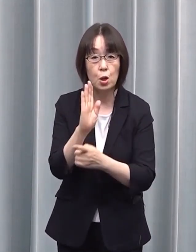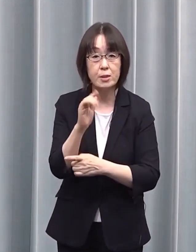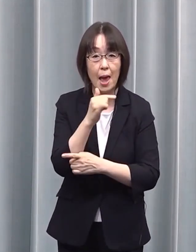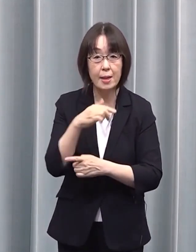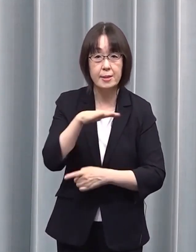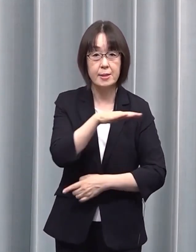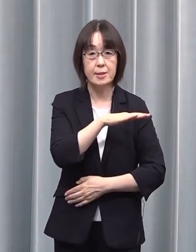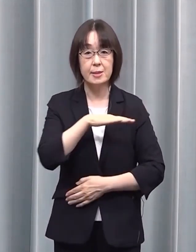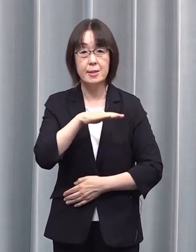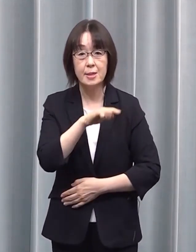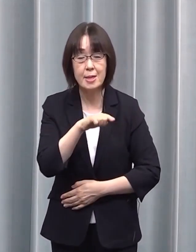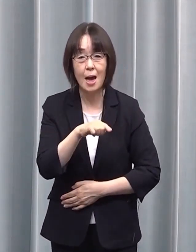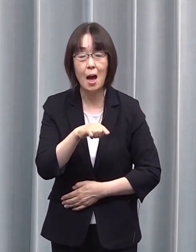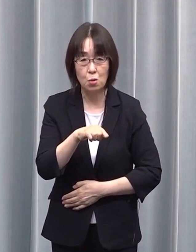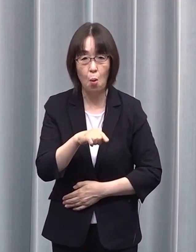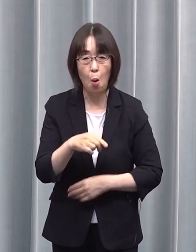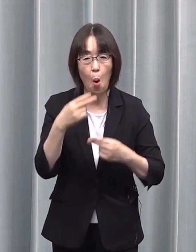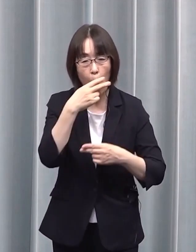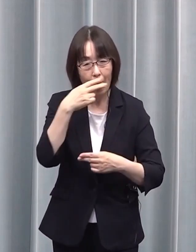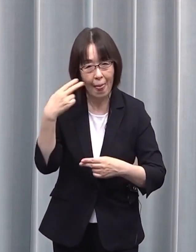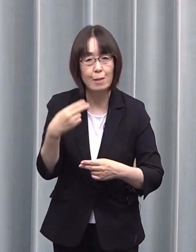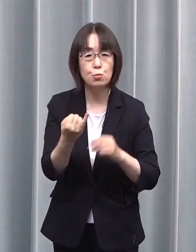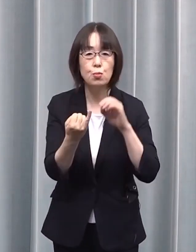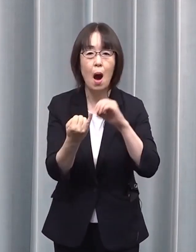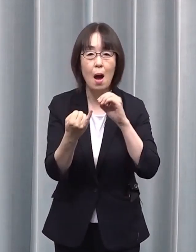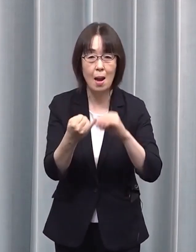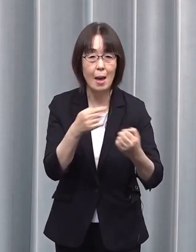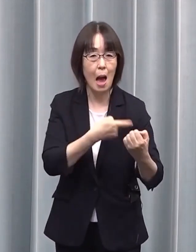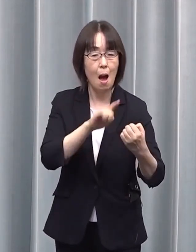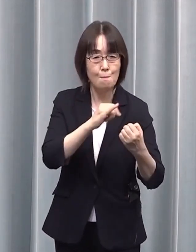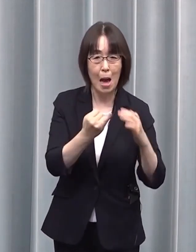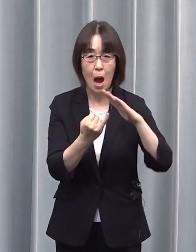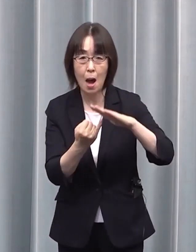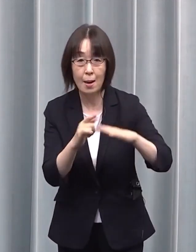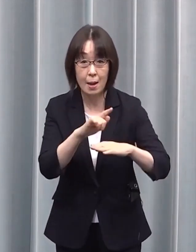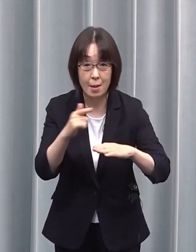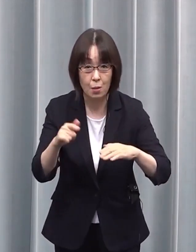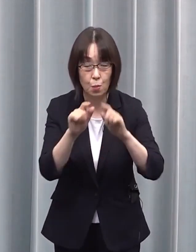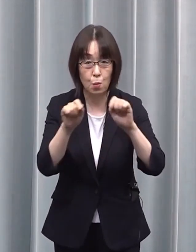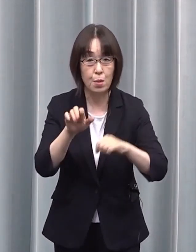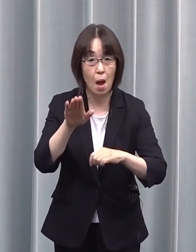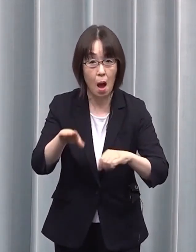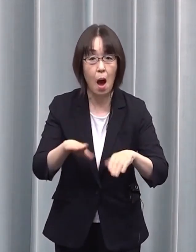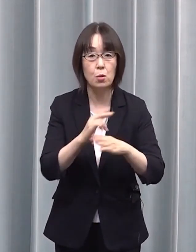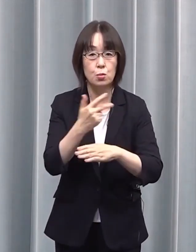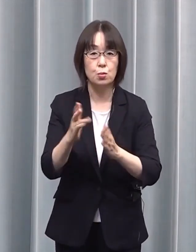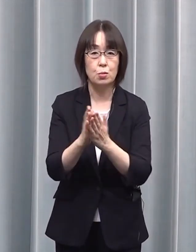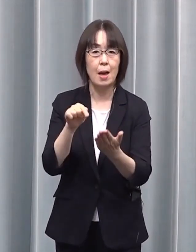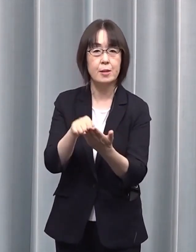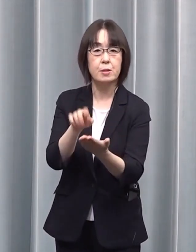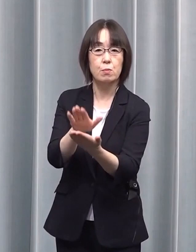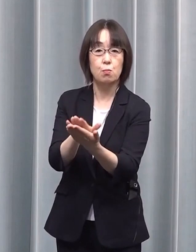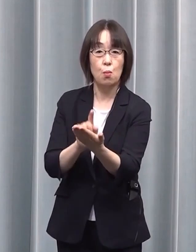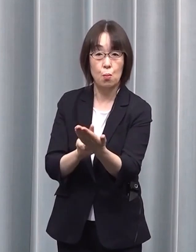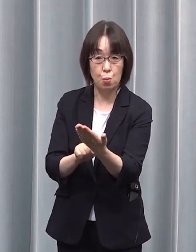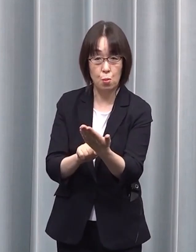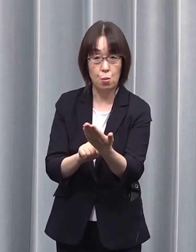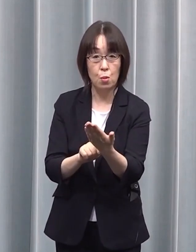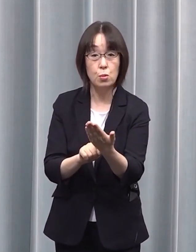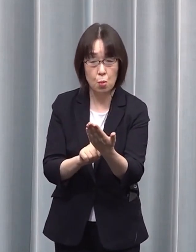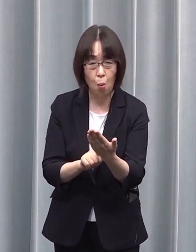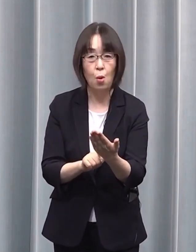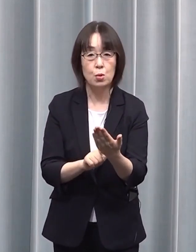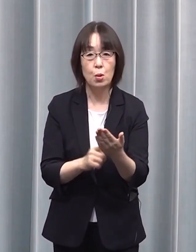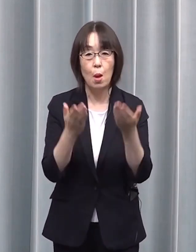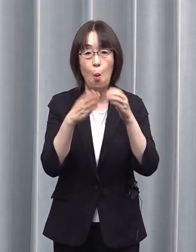はパワハラもあると思いますが、そういったことが、まあ、週刊誌上で問題視として指摘されている、こういったことがあったということと、まあ、それでも